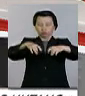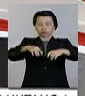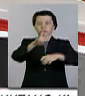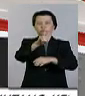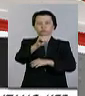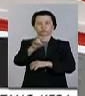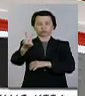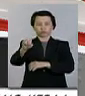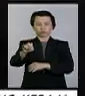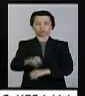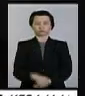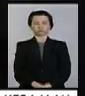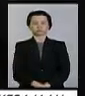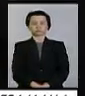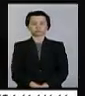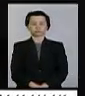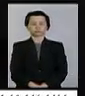2020.